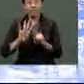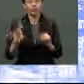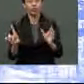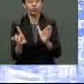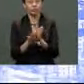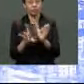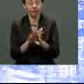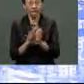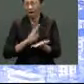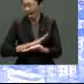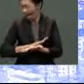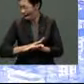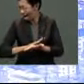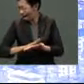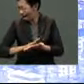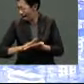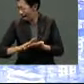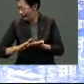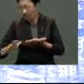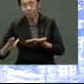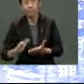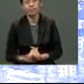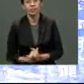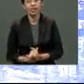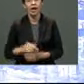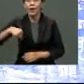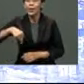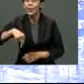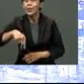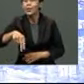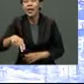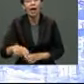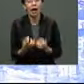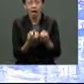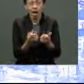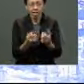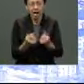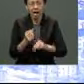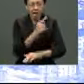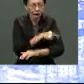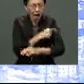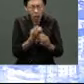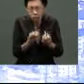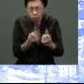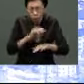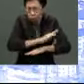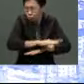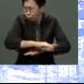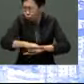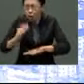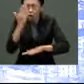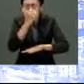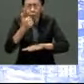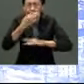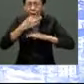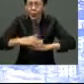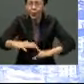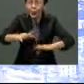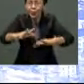นนี้ต้องสะอาดเลยครับมีแต่ท่านเดินไปเล่นน้ำเป็นชายหาดที่สวยเราไม่อยากจะทำให้พื้นที่ตรงนี้เสียหายเล